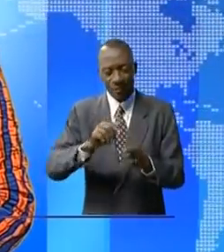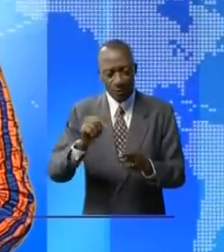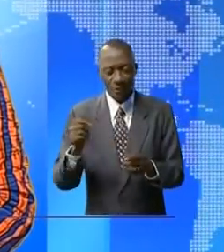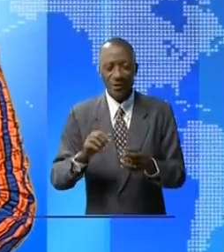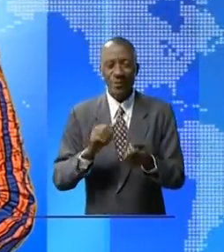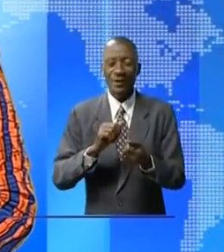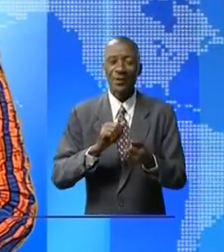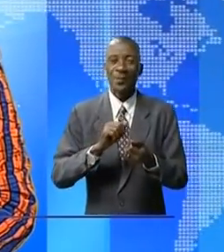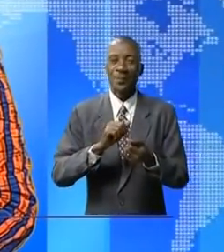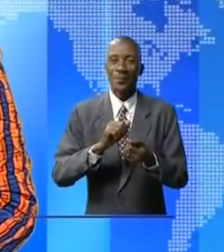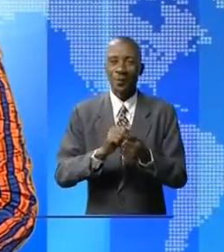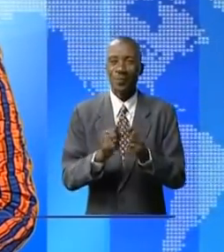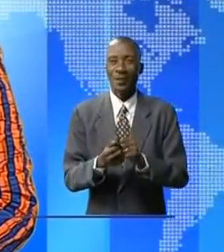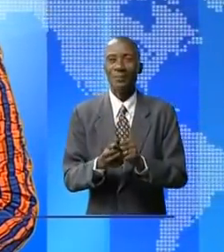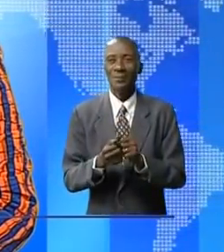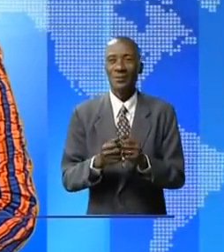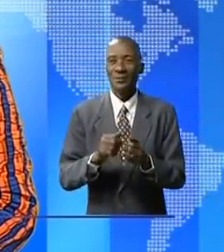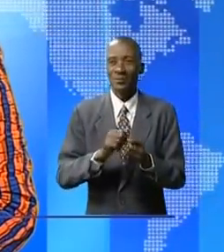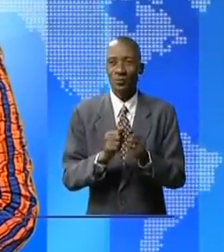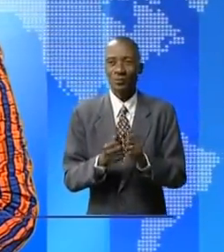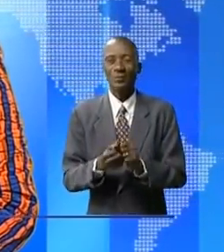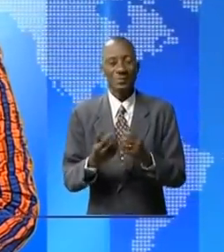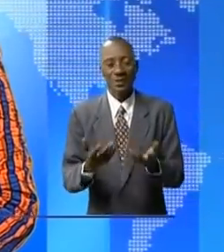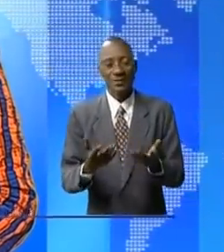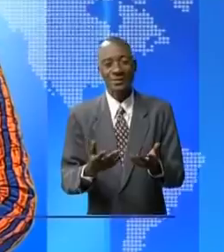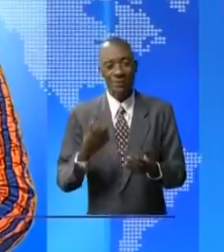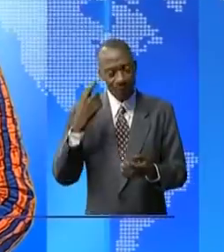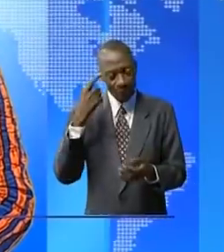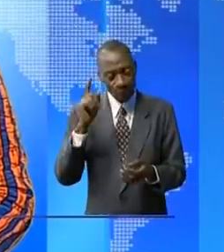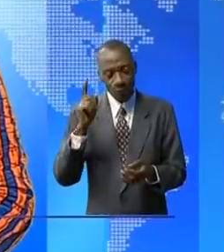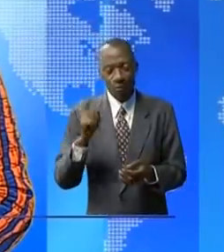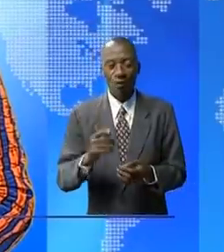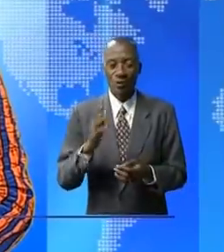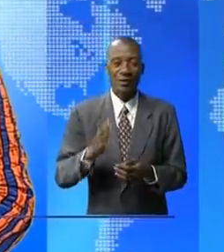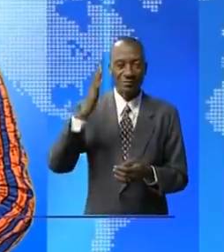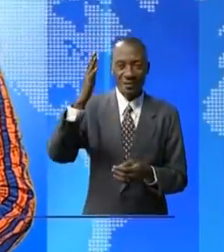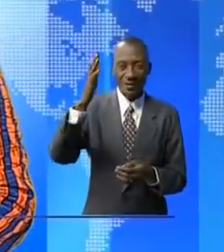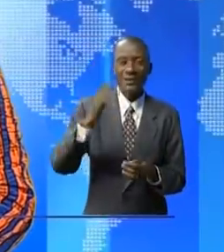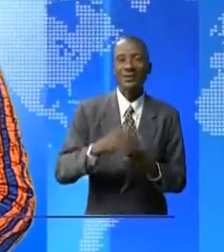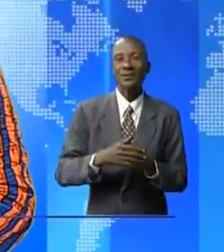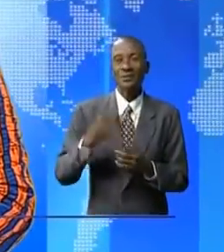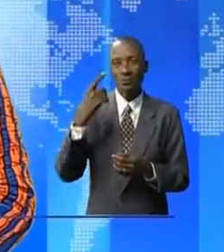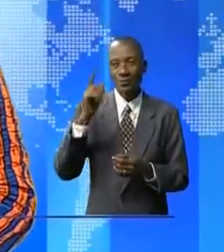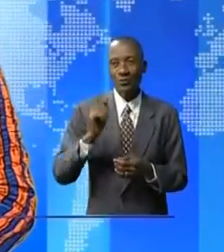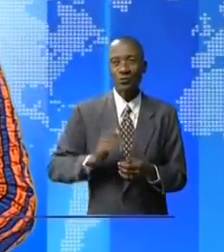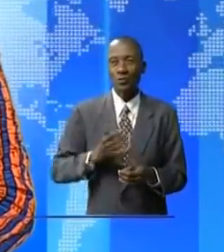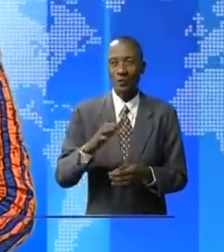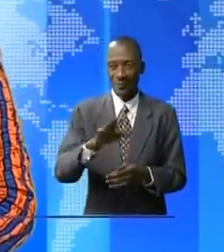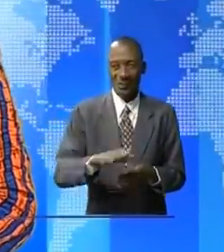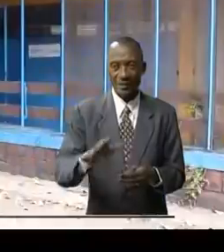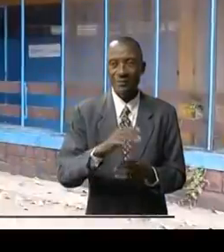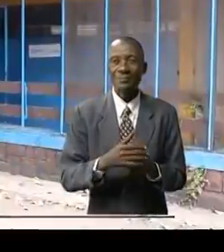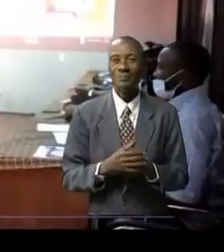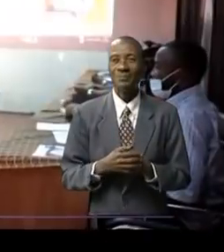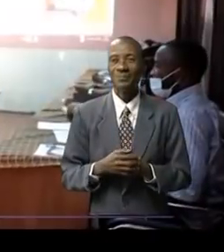de l'Association des médecins urgentistes qui ont organisé une matinée sur les urgences. Rodepanda.